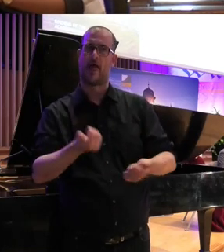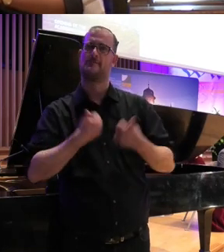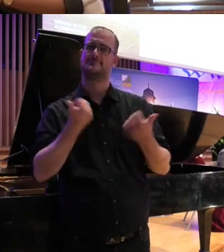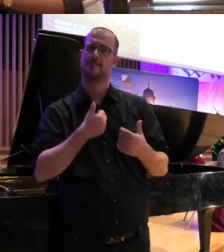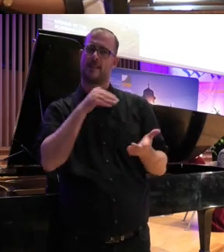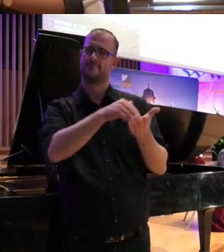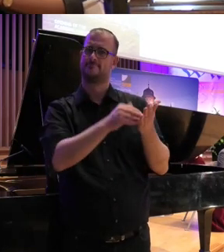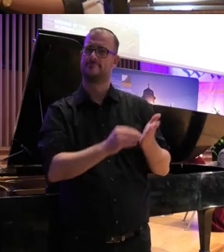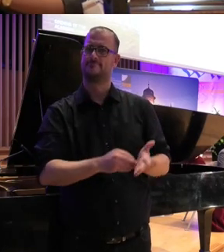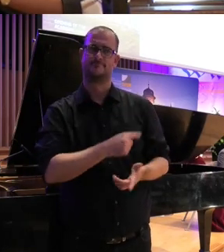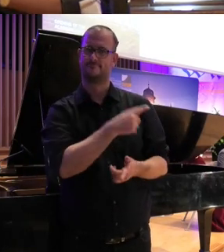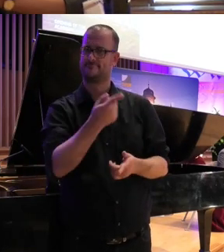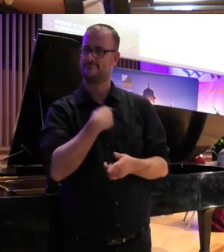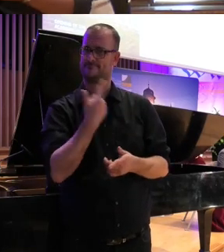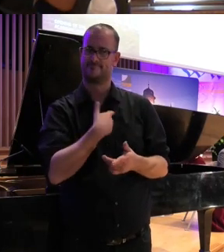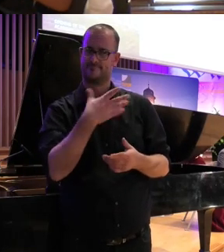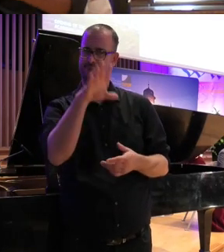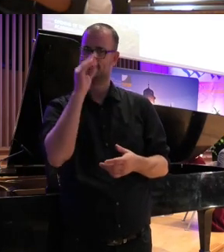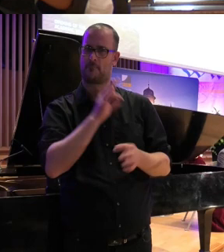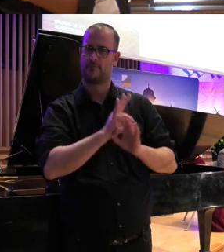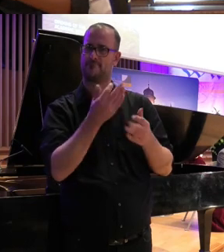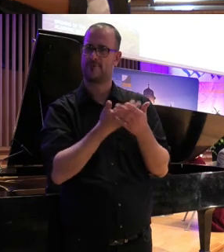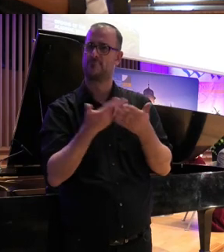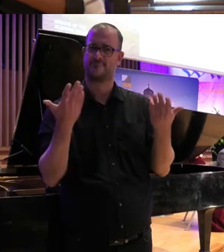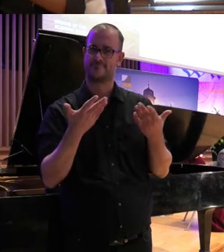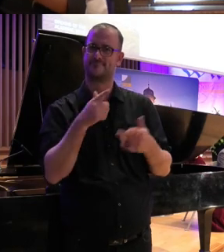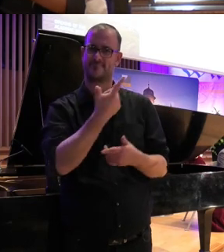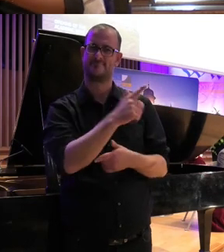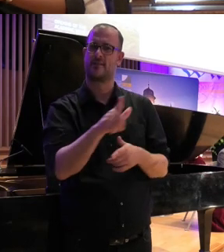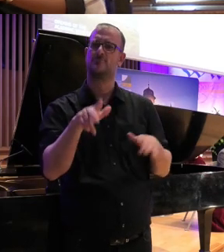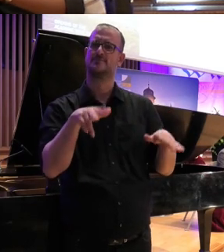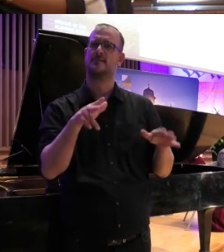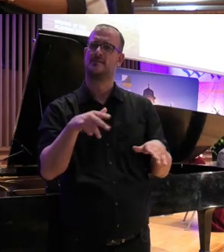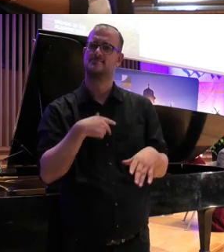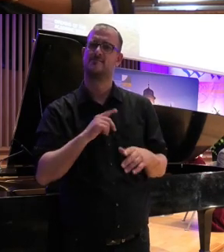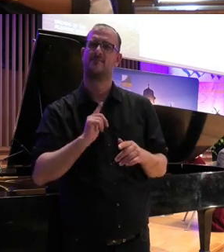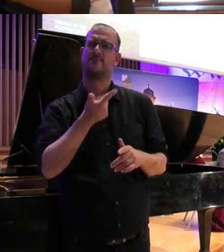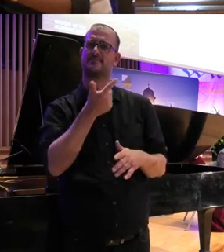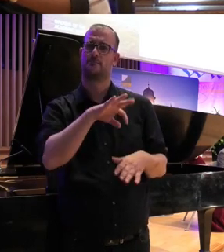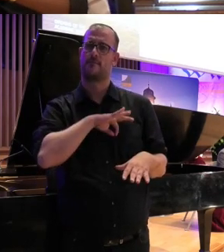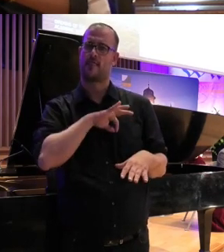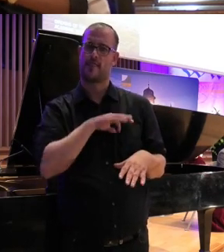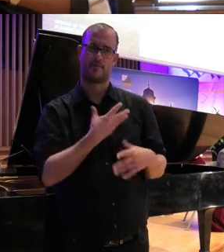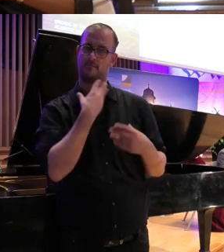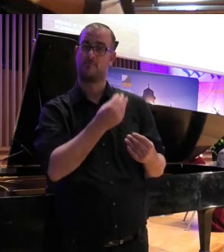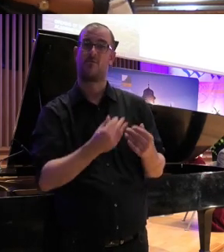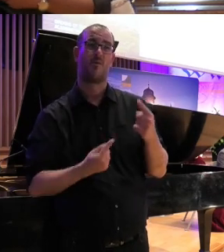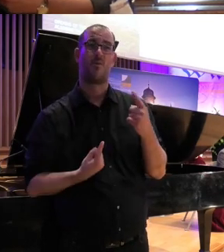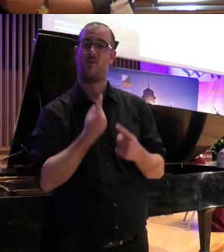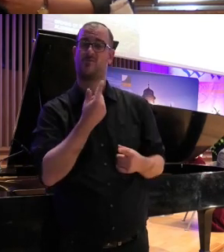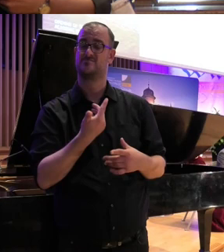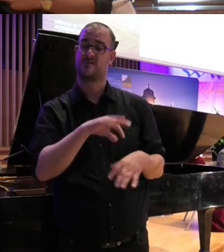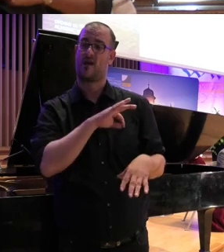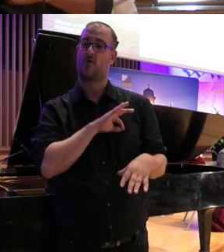haben es, glaube ich, alle mitbekommen. Das beste Beispiel ist natürlich, dass Ihnen 2018 die Fields-Medaille verliehen wurde, also die höchste Auszeichnung in